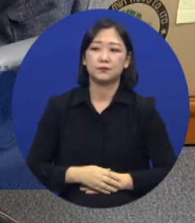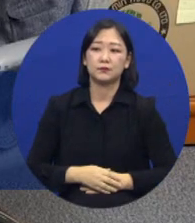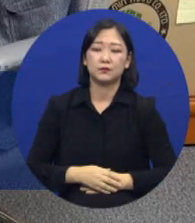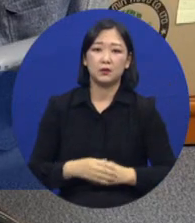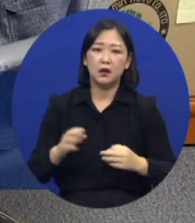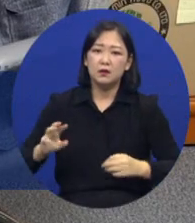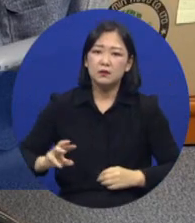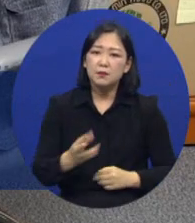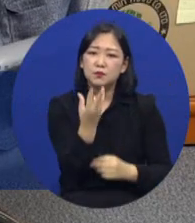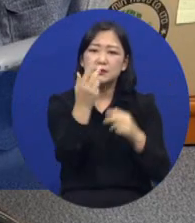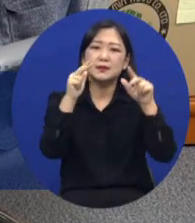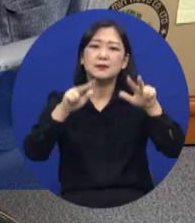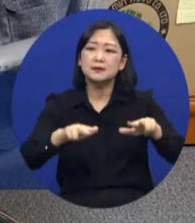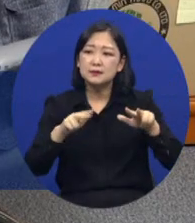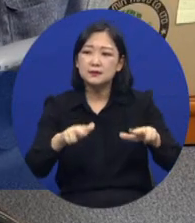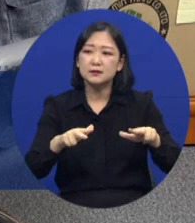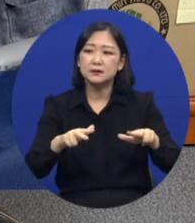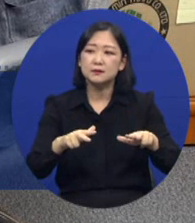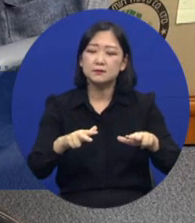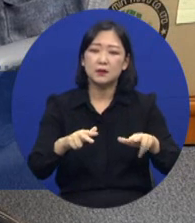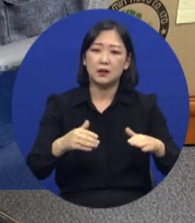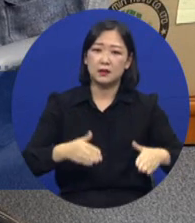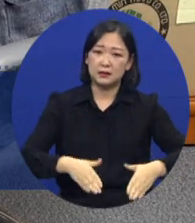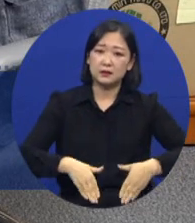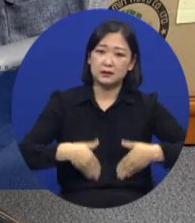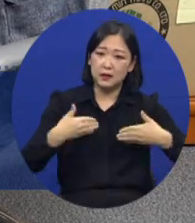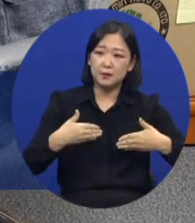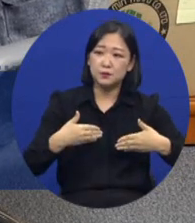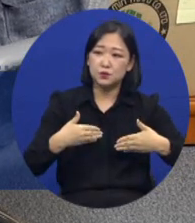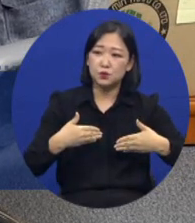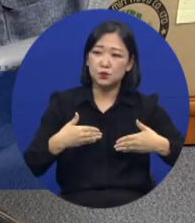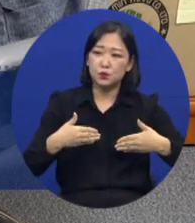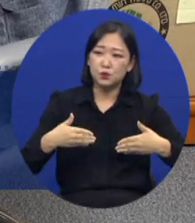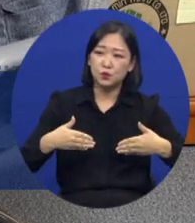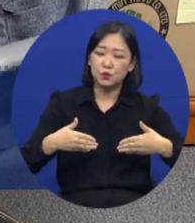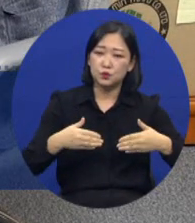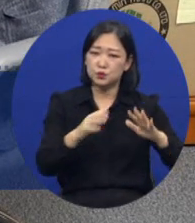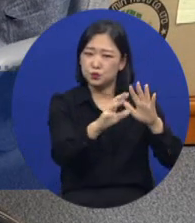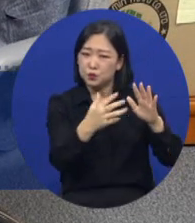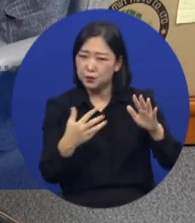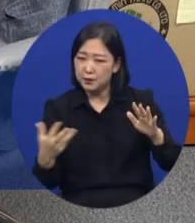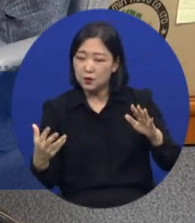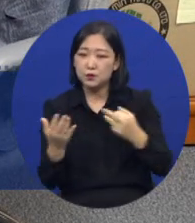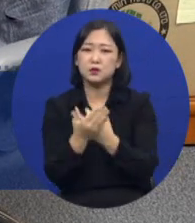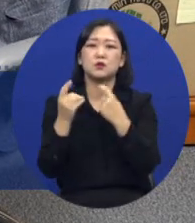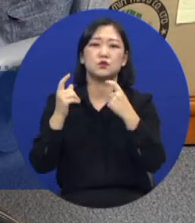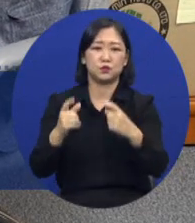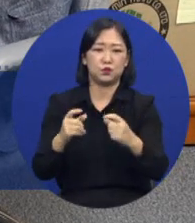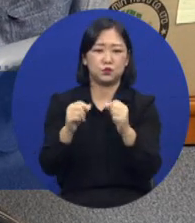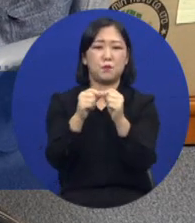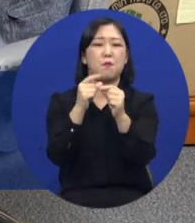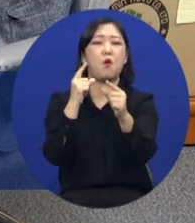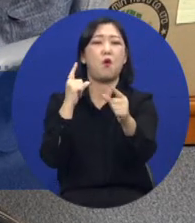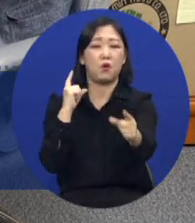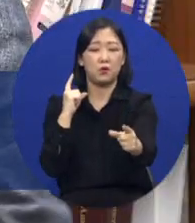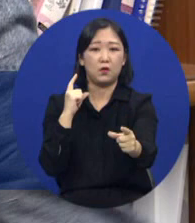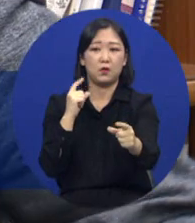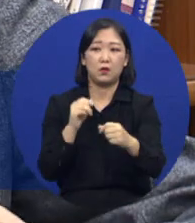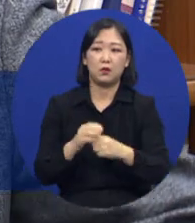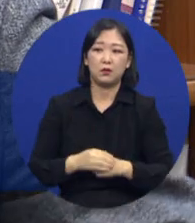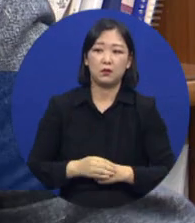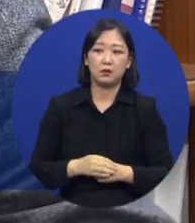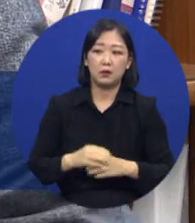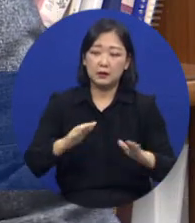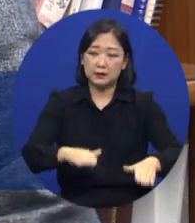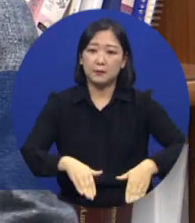일단은 태풍이 지금 아까 말씀드린 대로 태풍이 약간 남쪽으로 지금 밀려서 제주도부터는 조금 멀어졌고요. 그 다음에